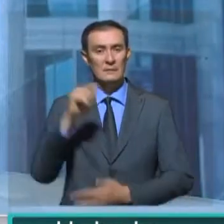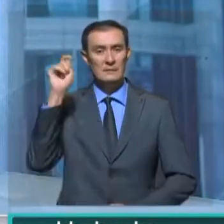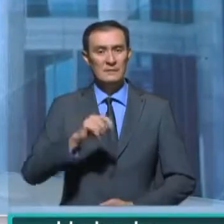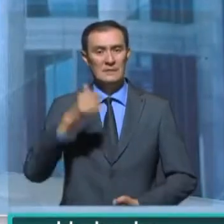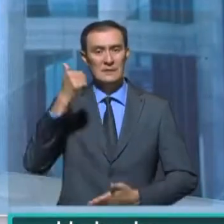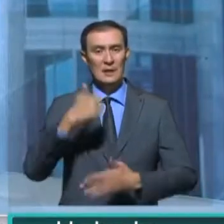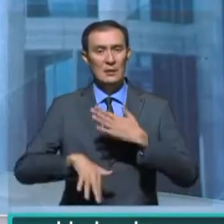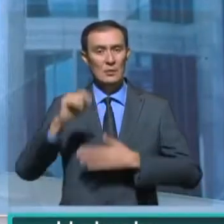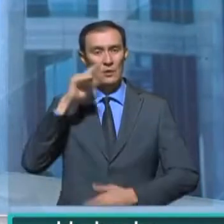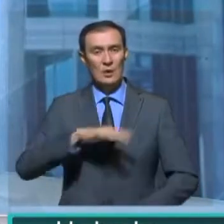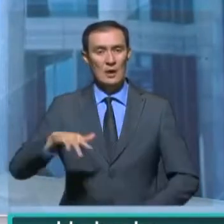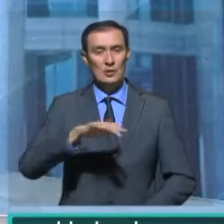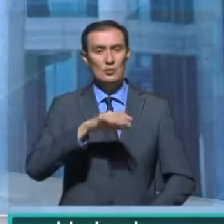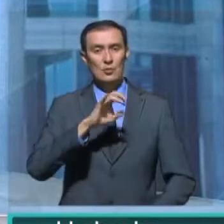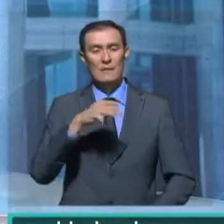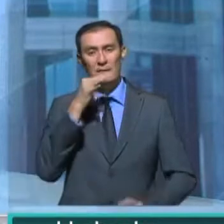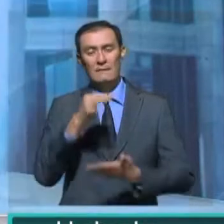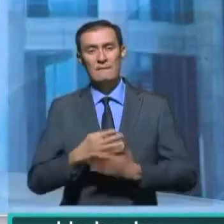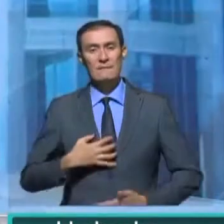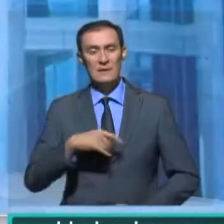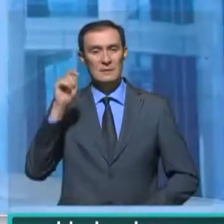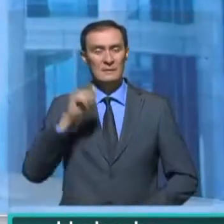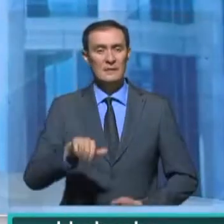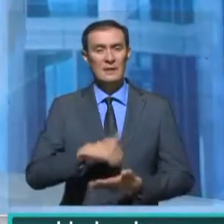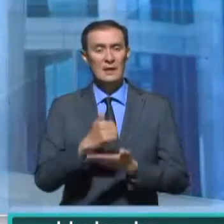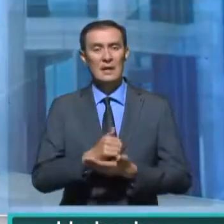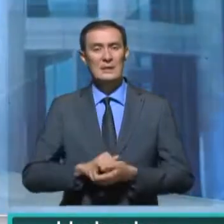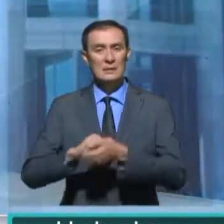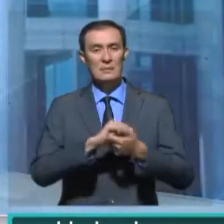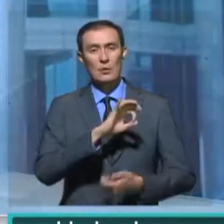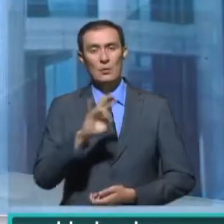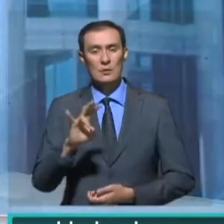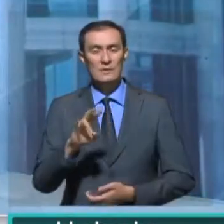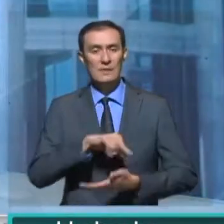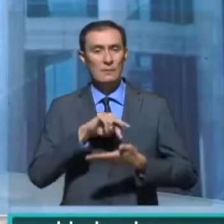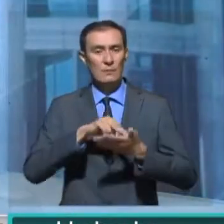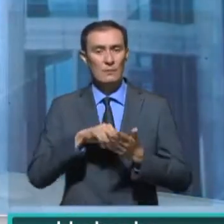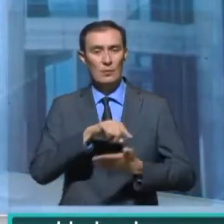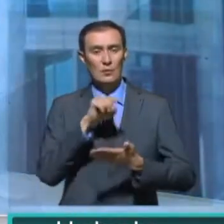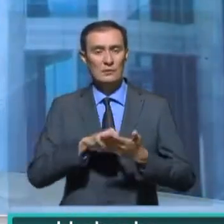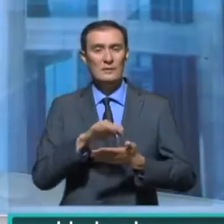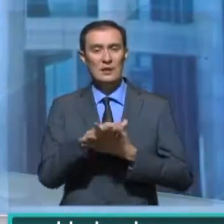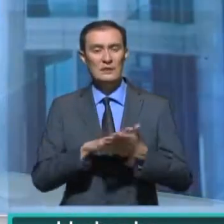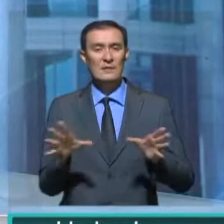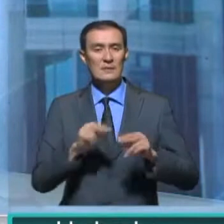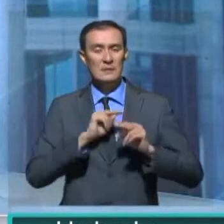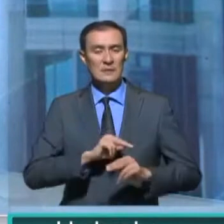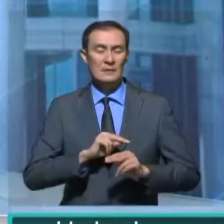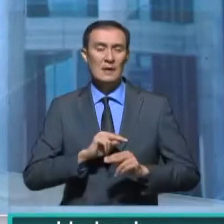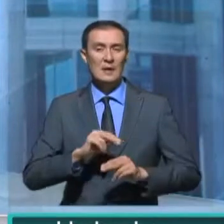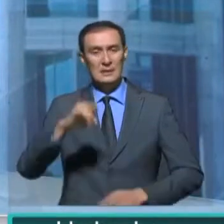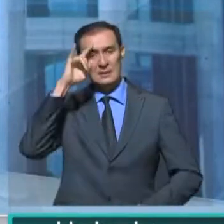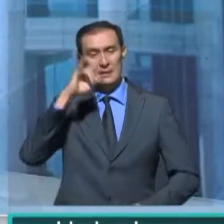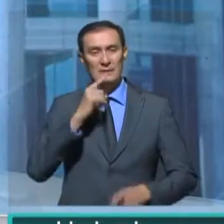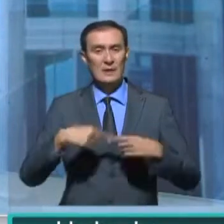Азию. Касым-Жомарт Токаев отметил важность визита главы Генассамблеи ООН с точки зрения дальнейшего расширения взаимодействия между Казахстаном